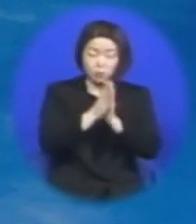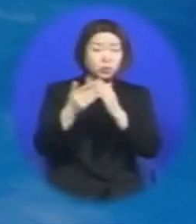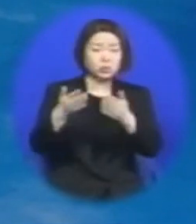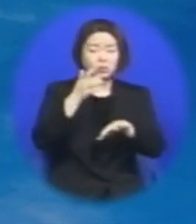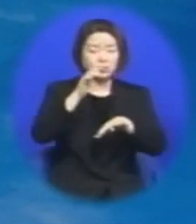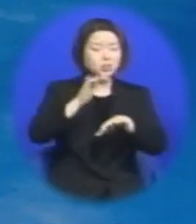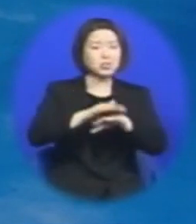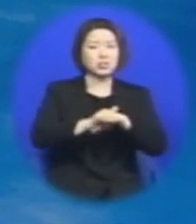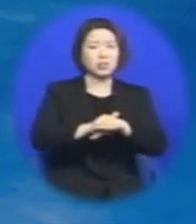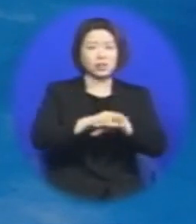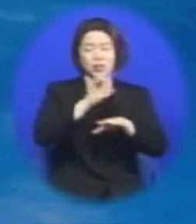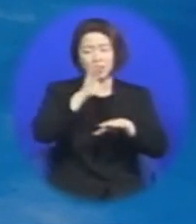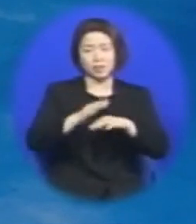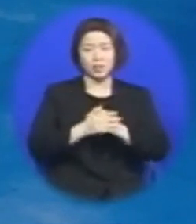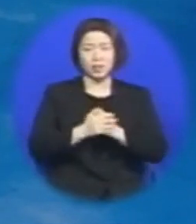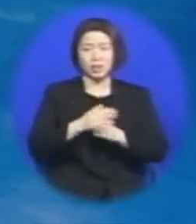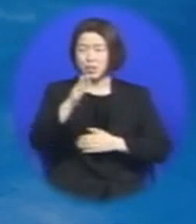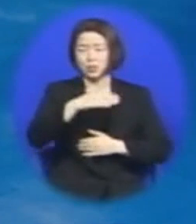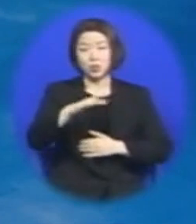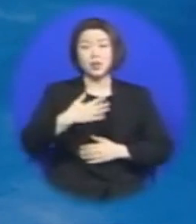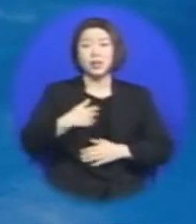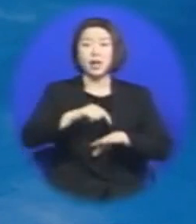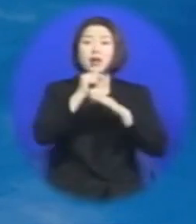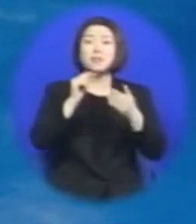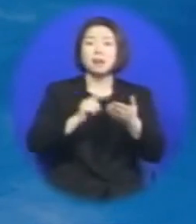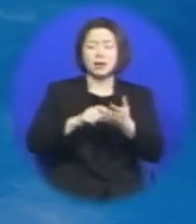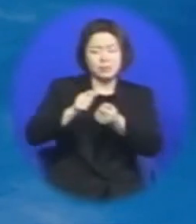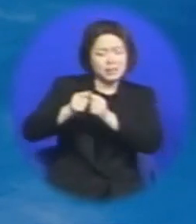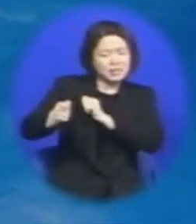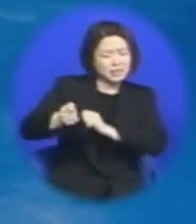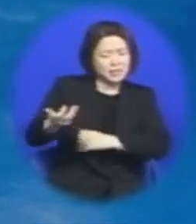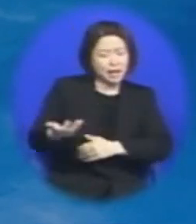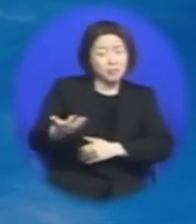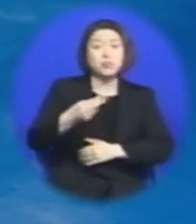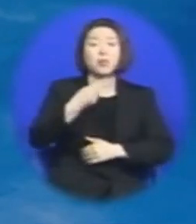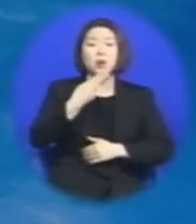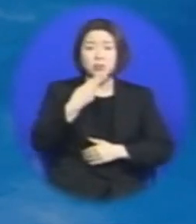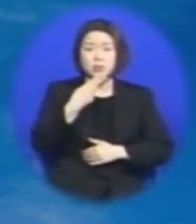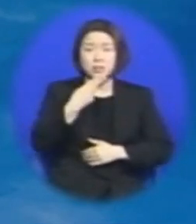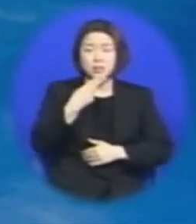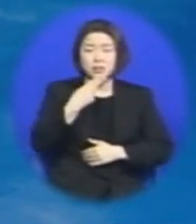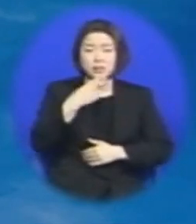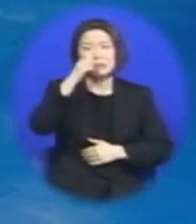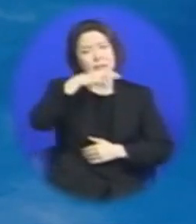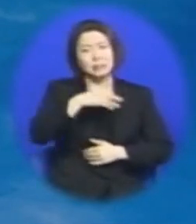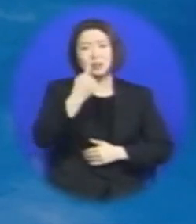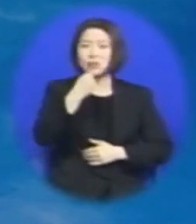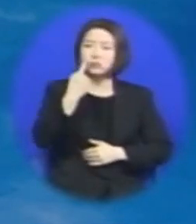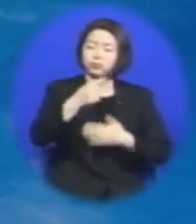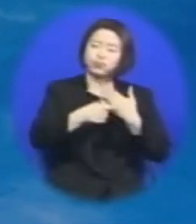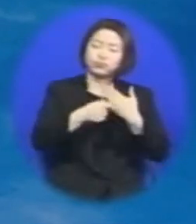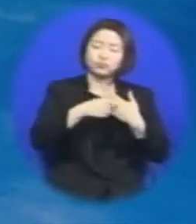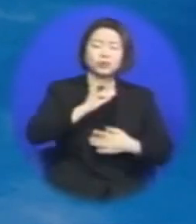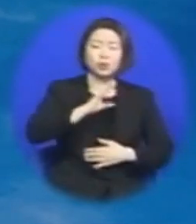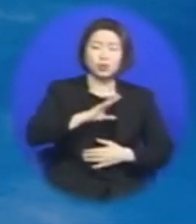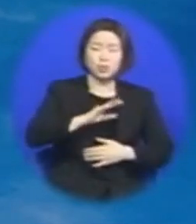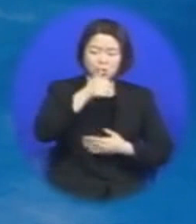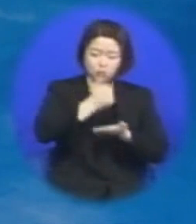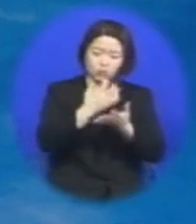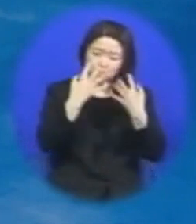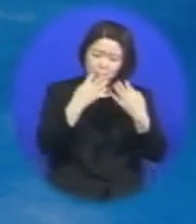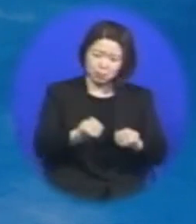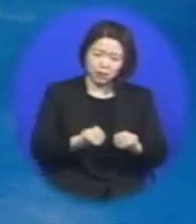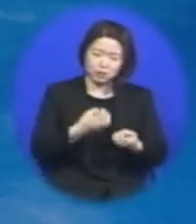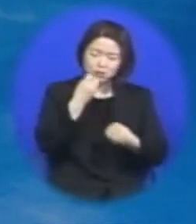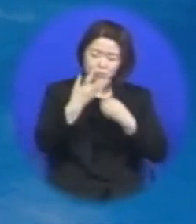됩니다 전혀 내 마음이 찢어지는 아픔이 없이 그저 입으로만 하나님 죄 많이 지었어요 이렇게